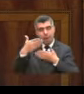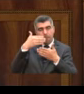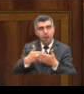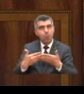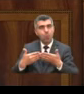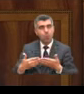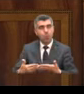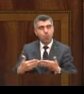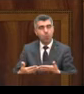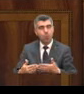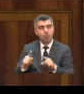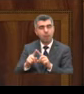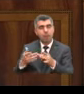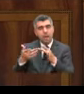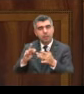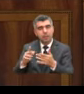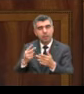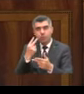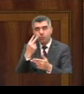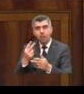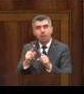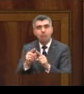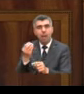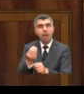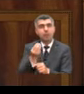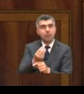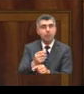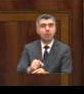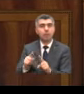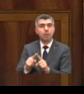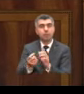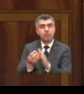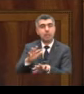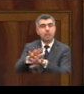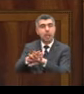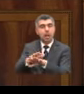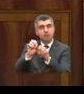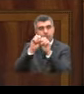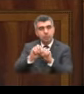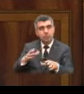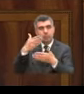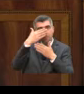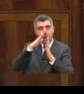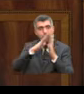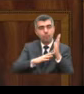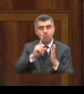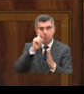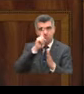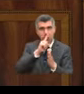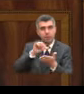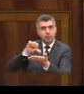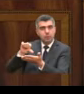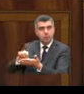عندنا نظام معلوماتي لتتبع حمايه الاطفال. انطلقت التجربه في سلا وغادي تعمم على الاقاليم الاخرى اللي فيها الجهاز